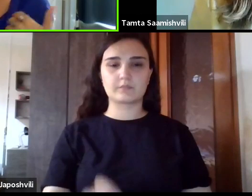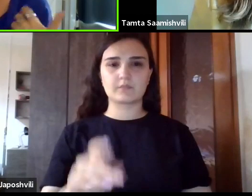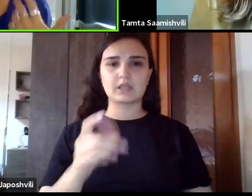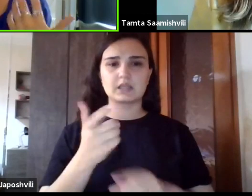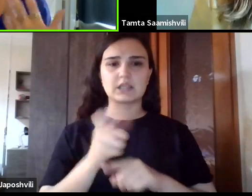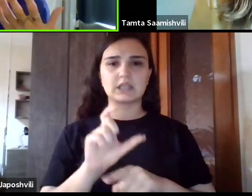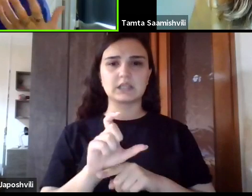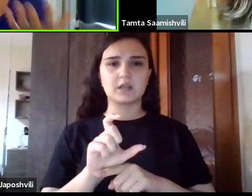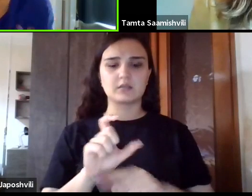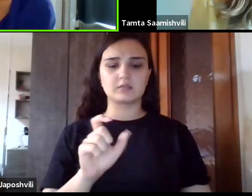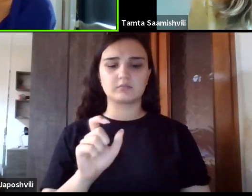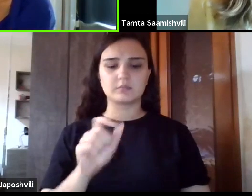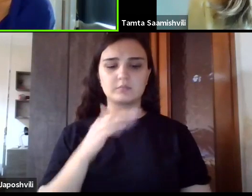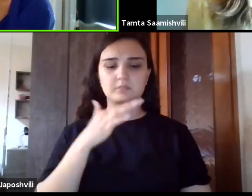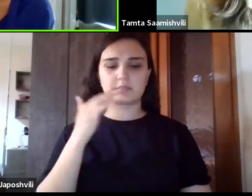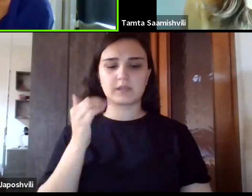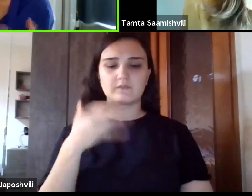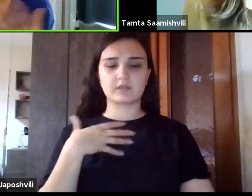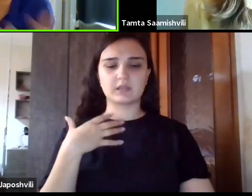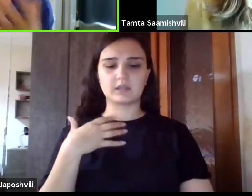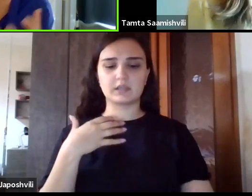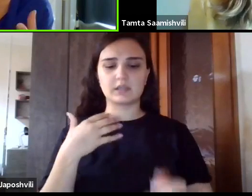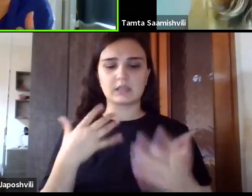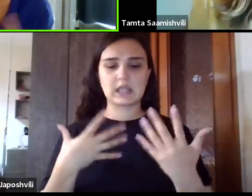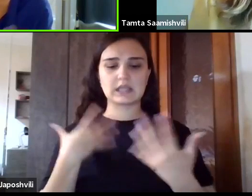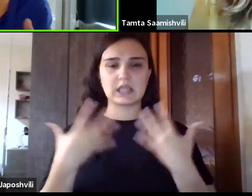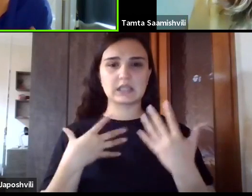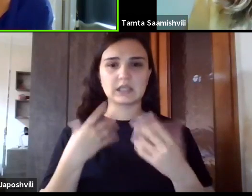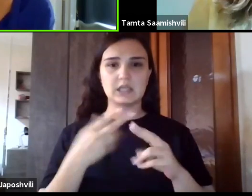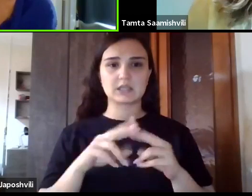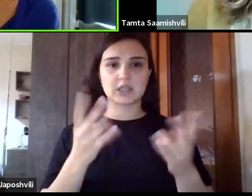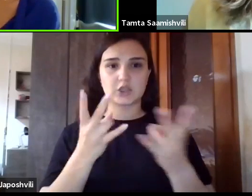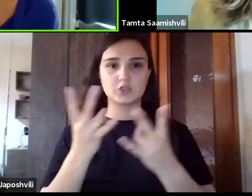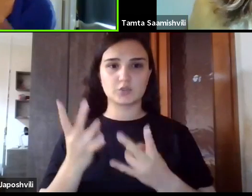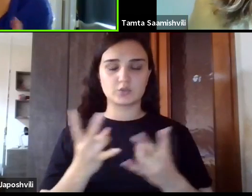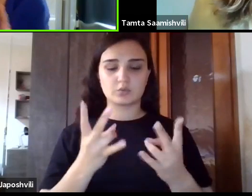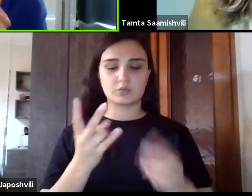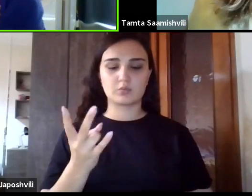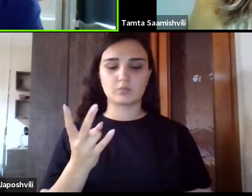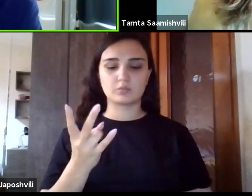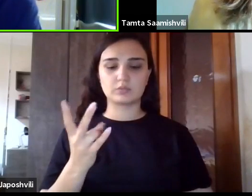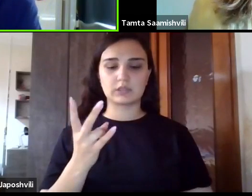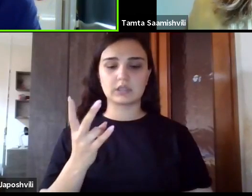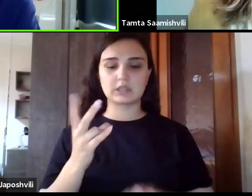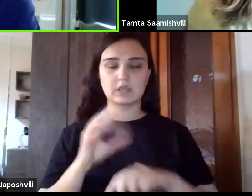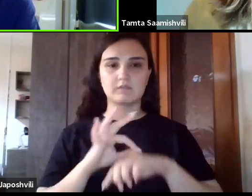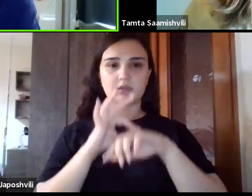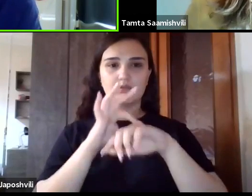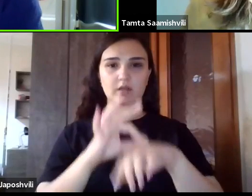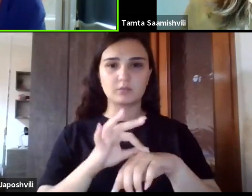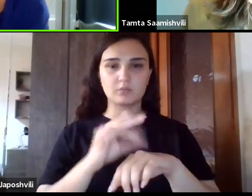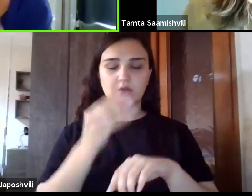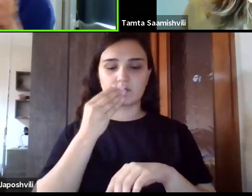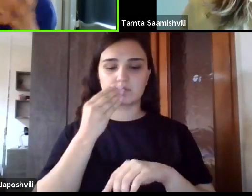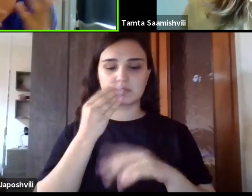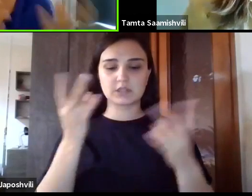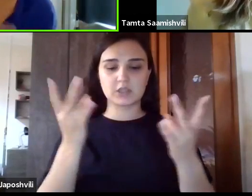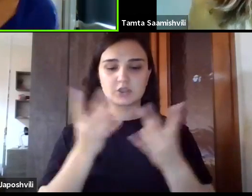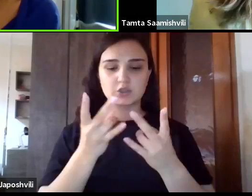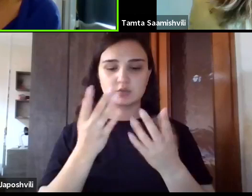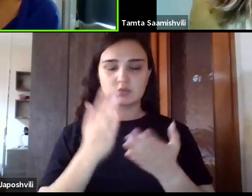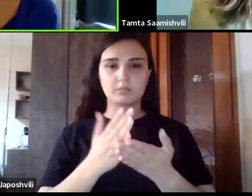ძალიან ბევრი ენერგია საჭირდება, აქტივობებია, რომ უნდა წავიყვანო ბავშვი, ან კვების საჭიროება